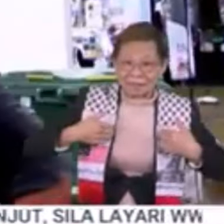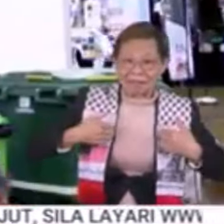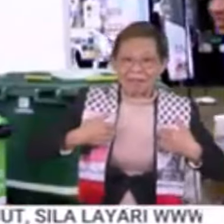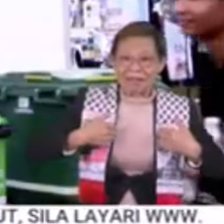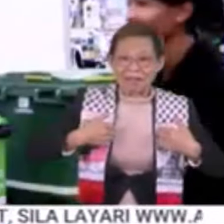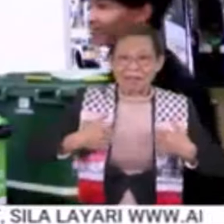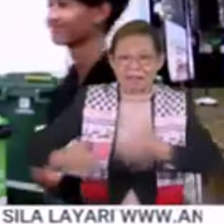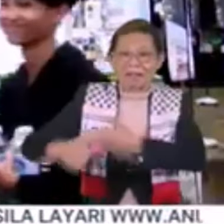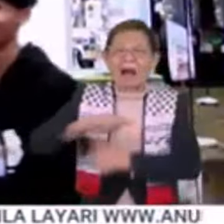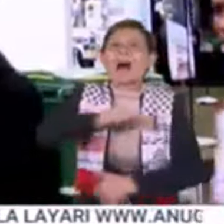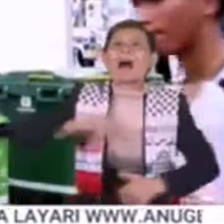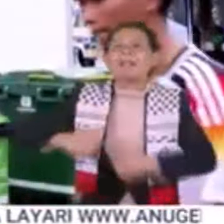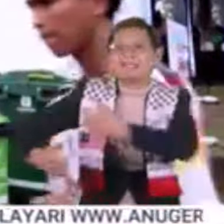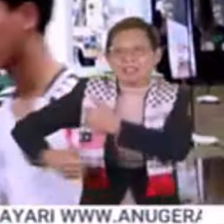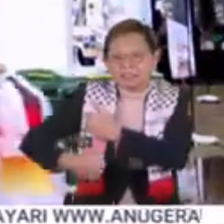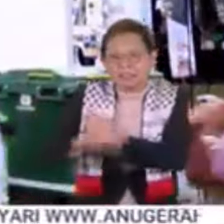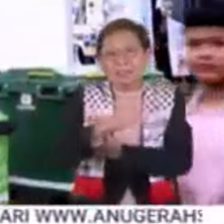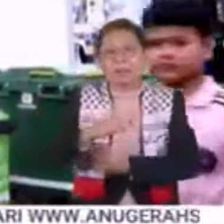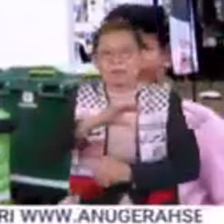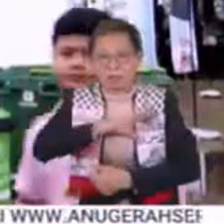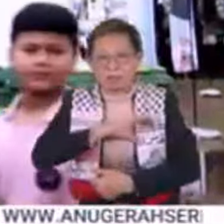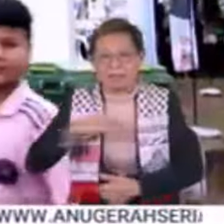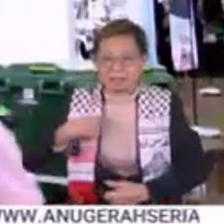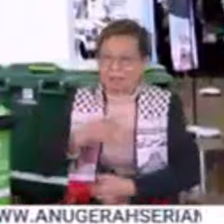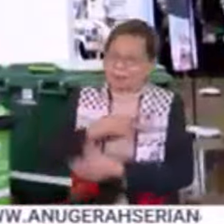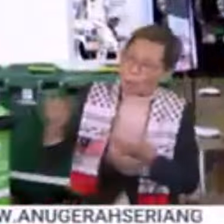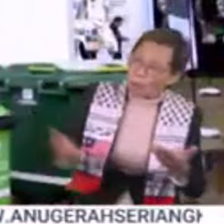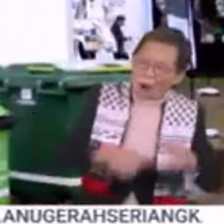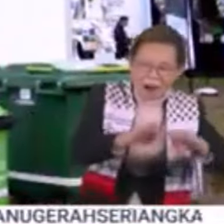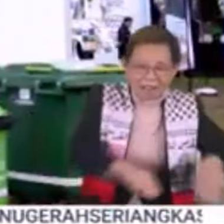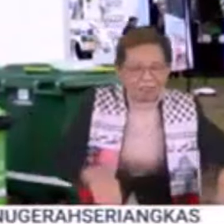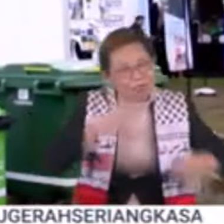anggota tentera Mia dengan itu polis Mia. Kita bawa